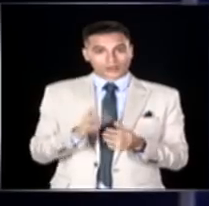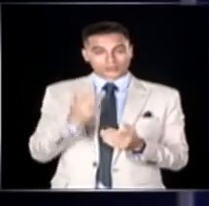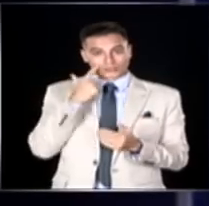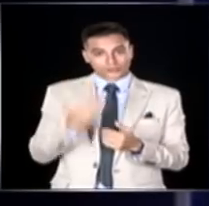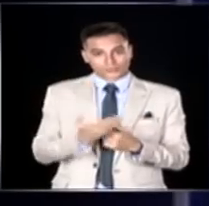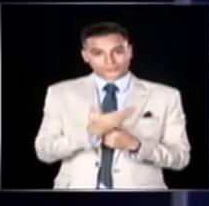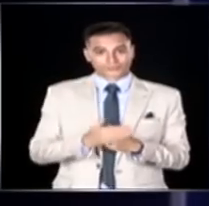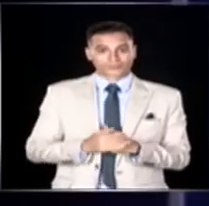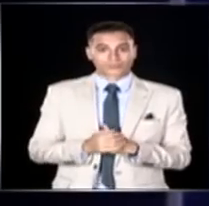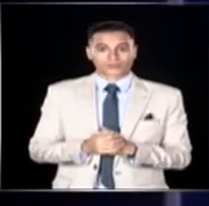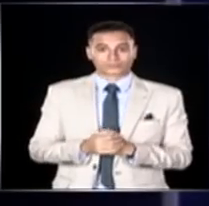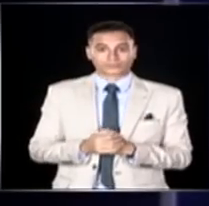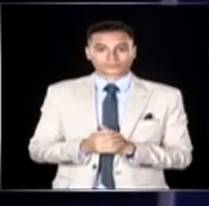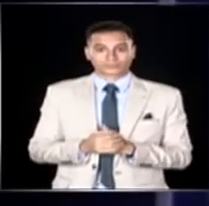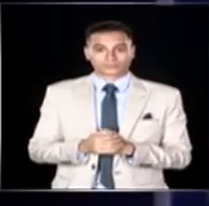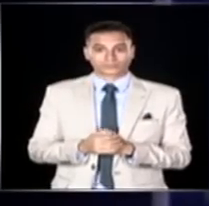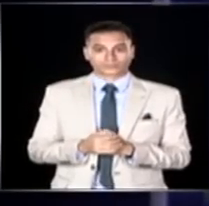إيه.